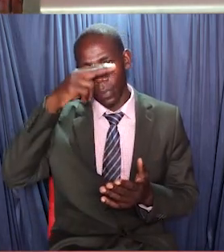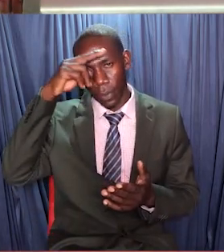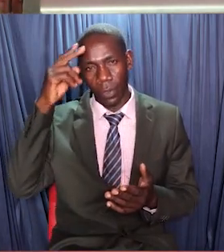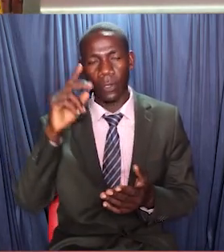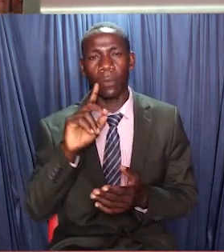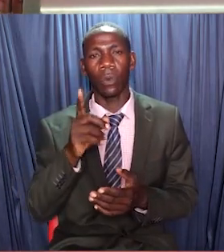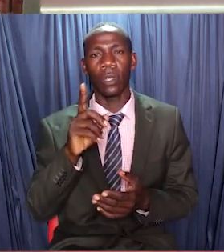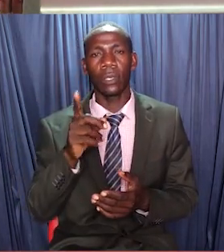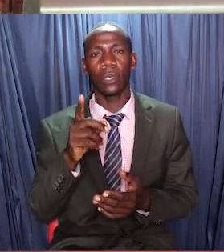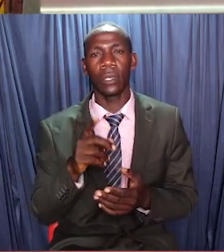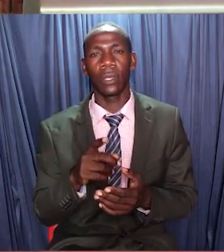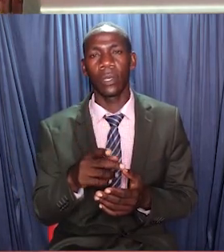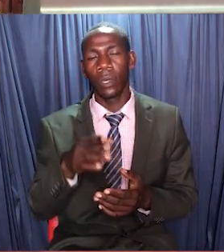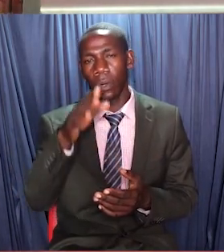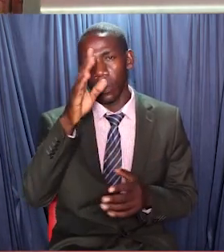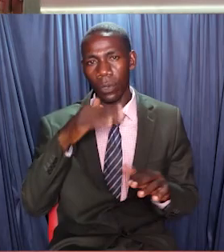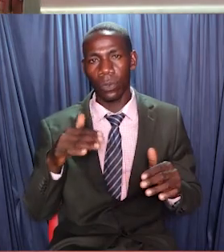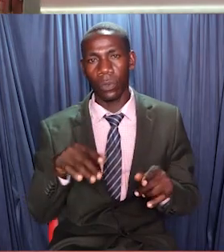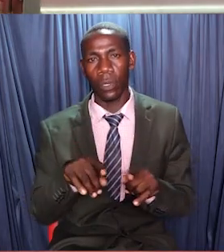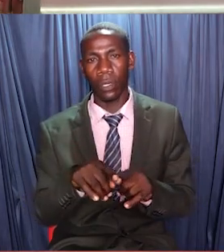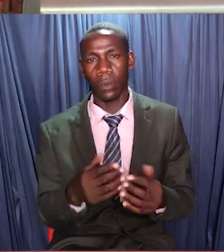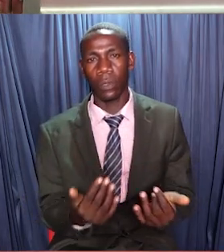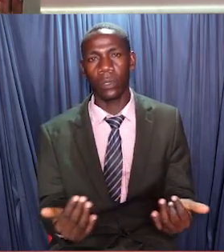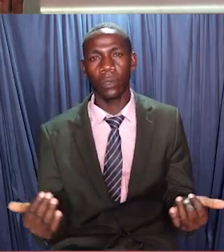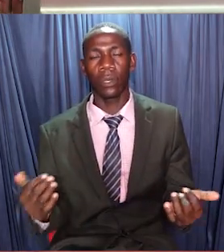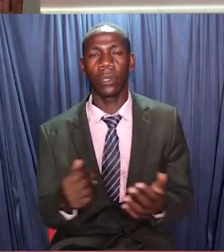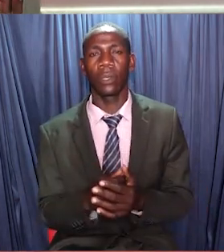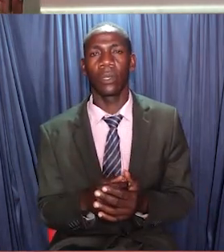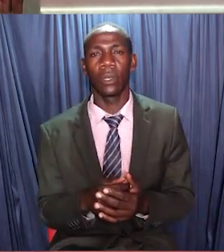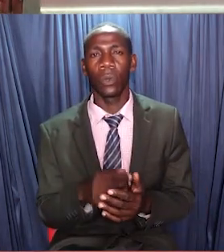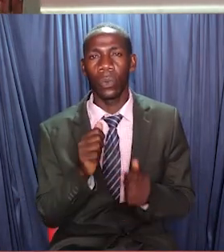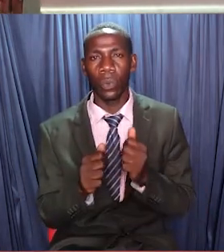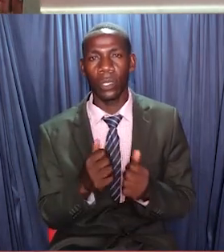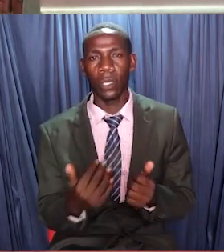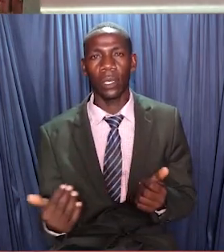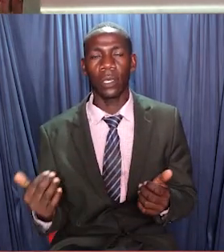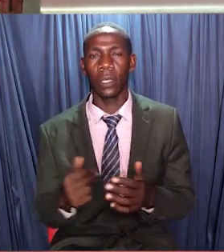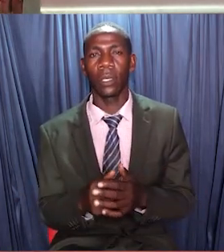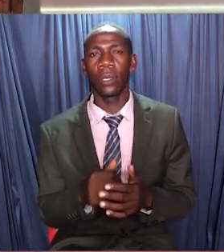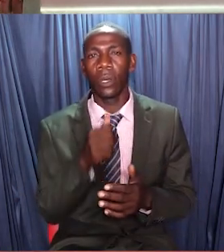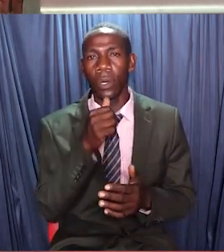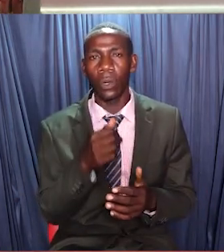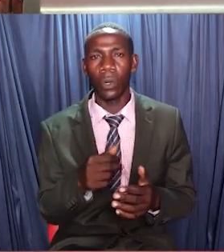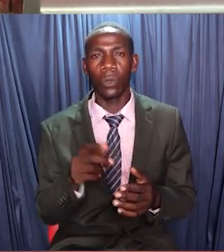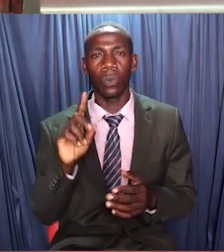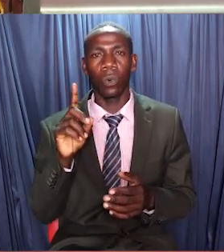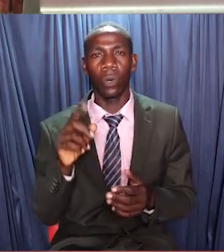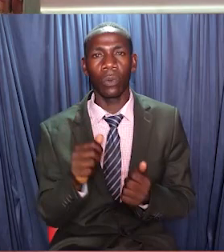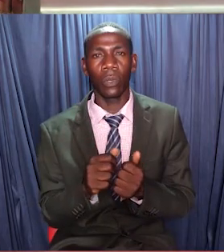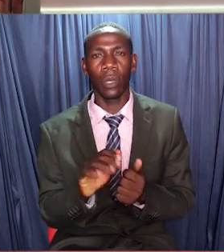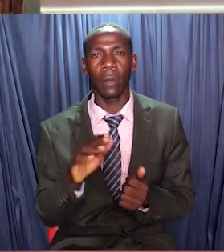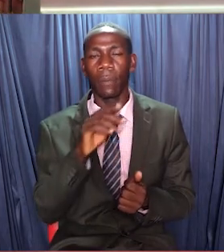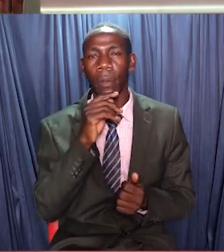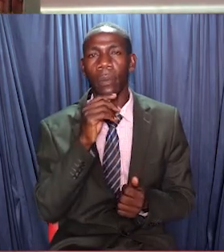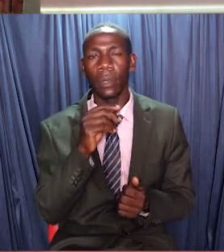kurudiwa. It's because of warnings. Mungu atendea kama wana. God does you as children. Mana ni mwana yupi? Because which child? Asiyerudiwa na babae. Who is not reproved